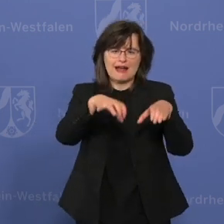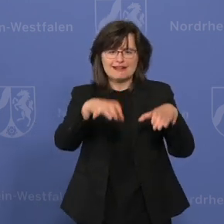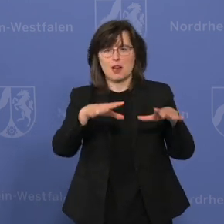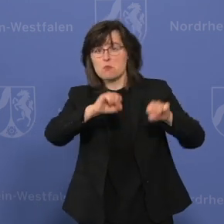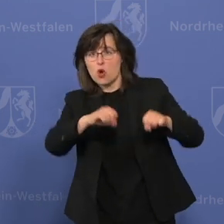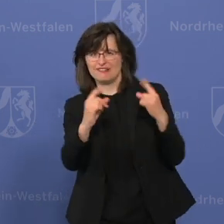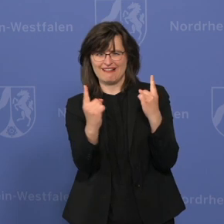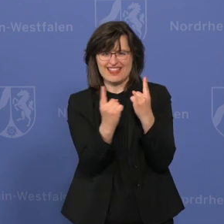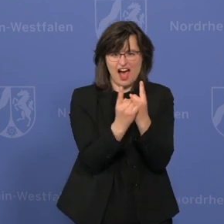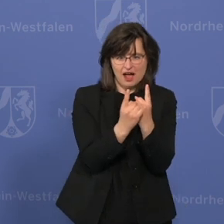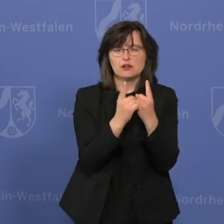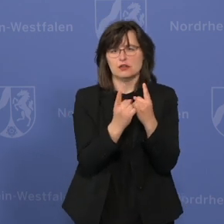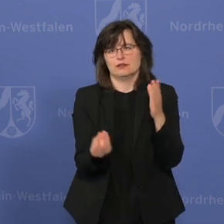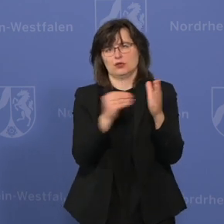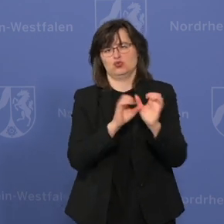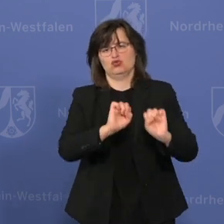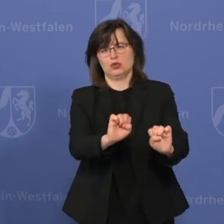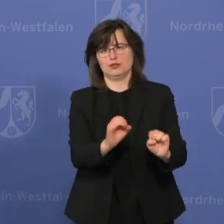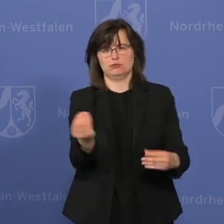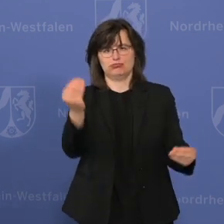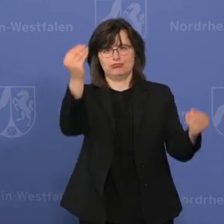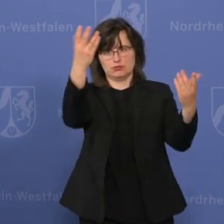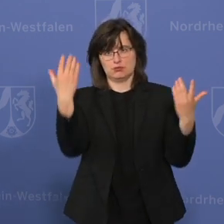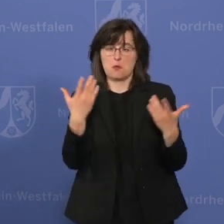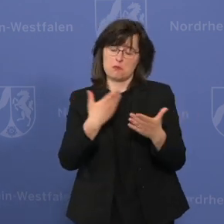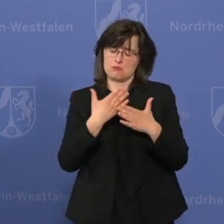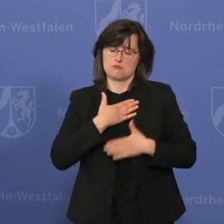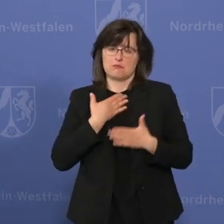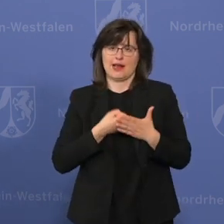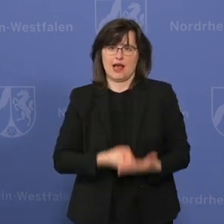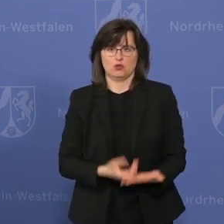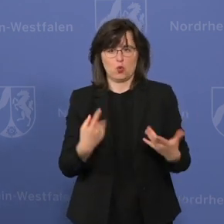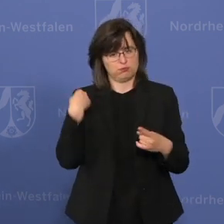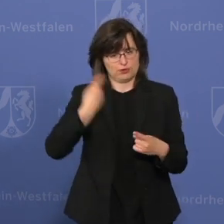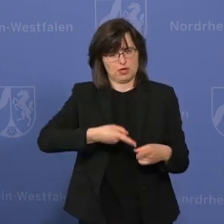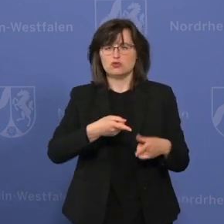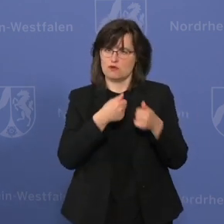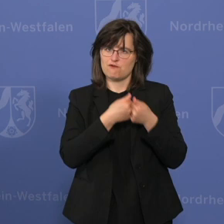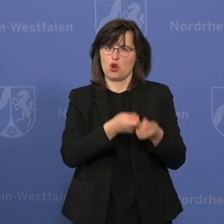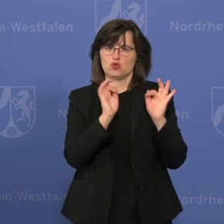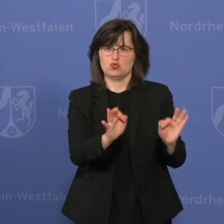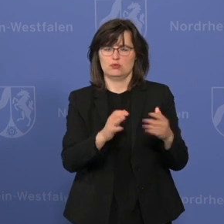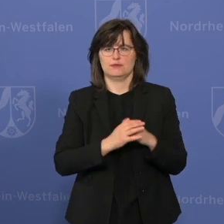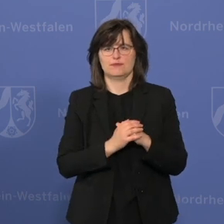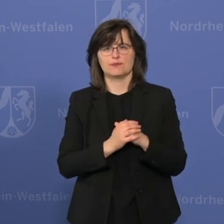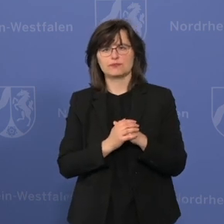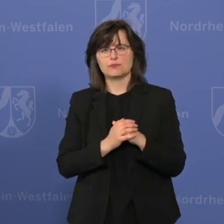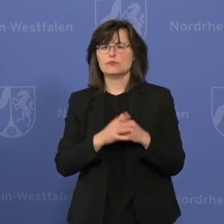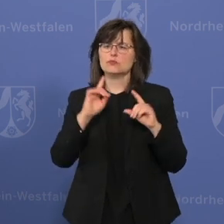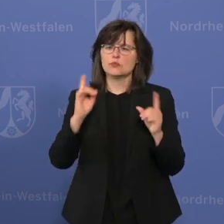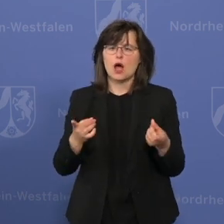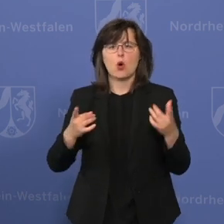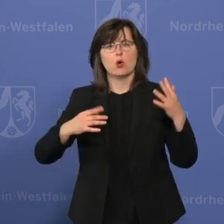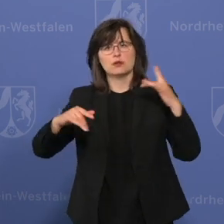können, eben zusätzliche Schutzvorkehrungen machen. Meinem Eindruck wird das auch eingehalten. Wir müssen überall natürlich auch immer